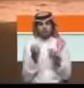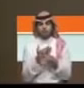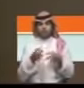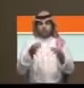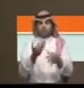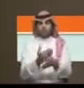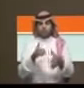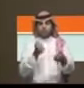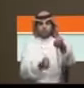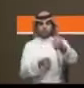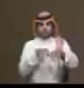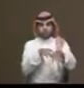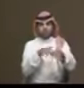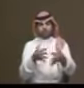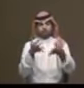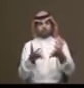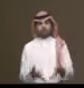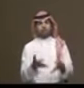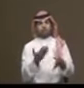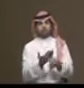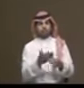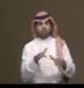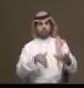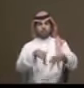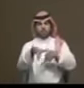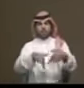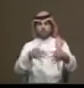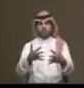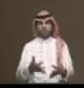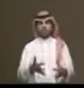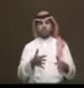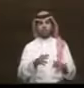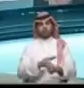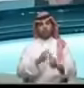حركة النقل البري في بعض الطرق الرئيسة.